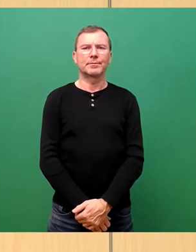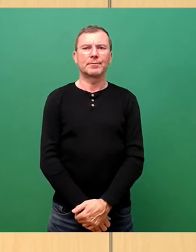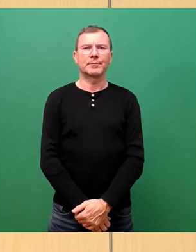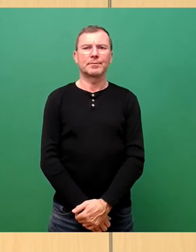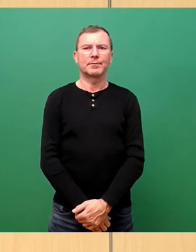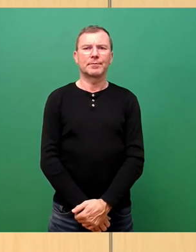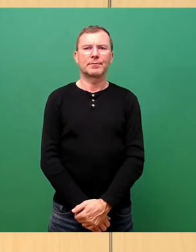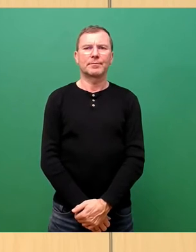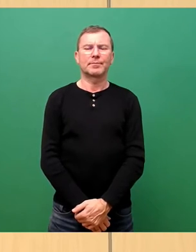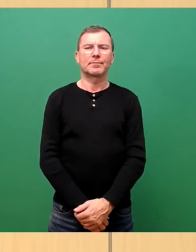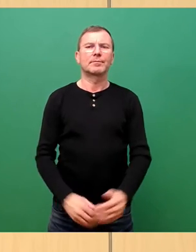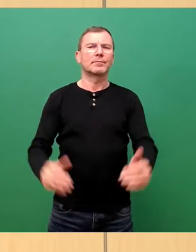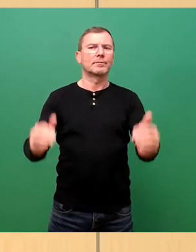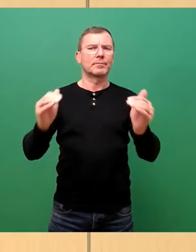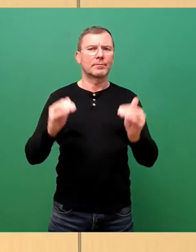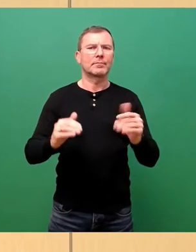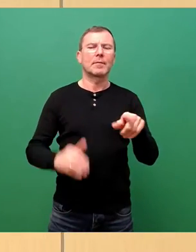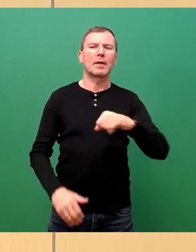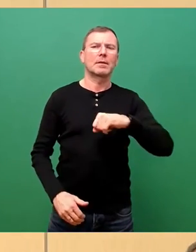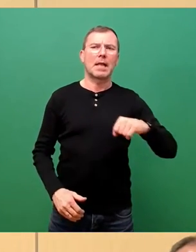Als nächstes Fraktion Die Linke, Frau Baku.